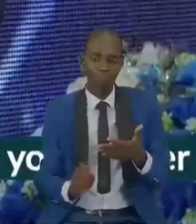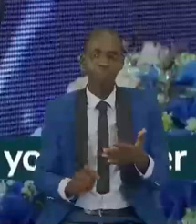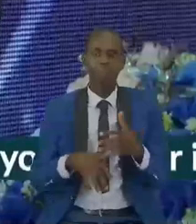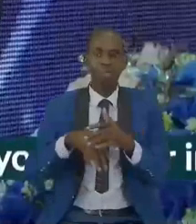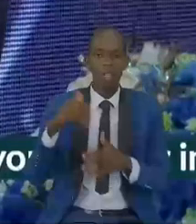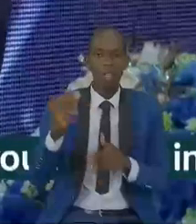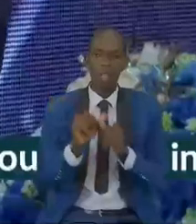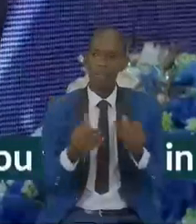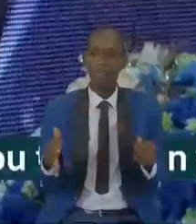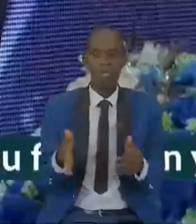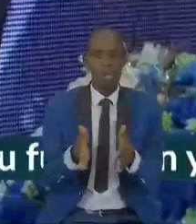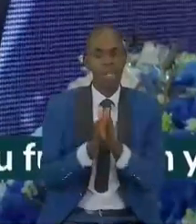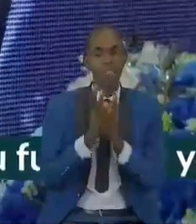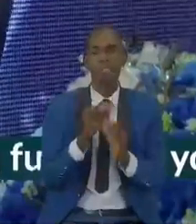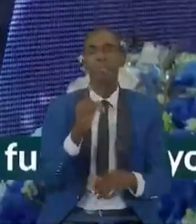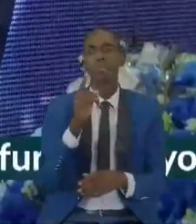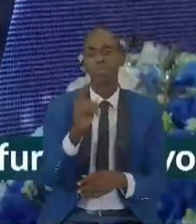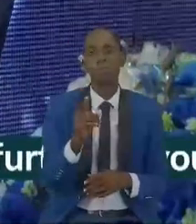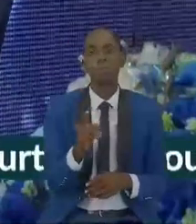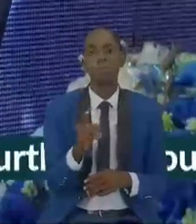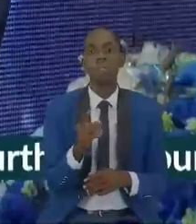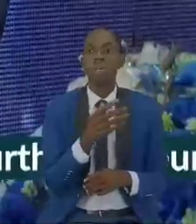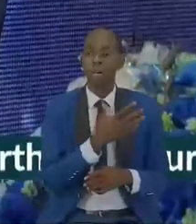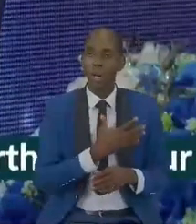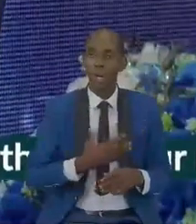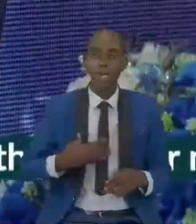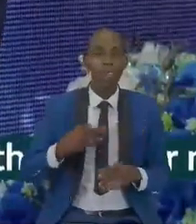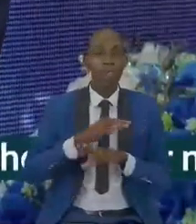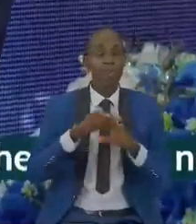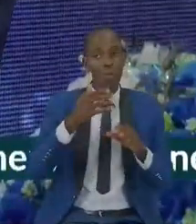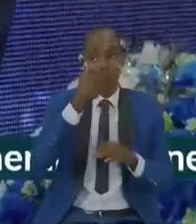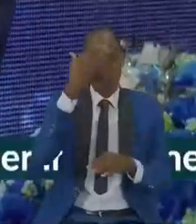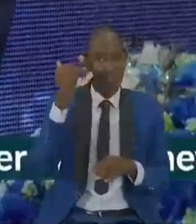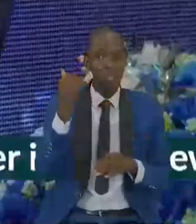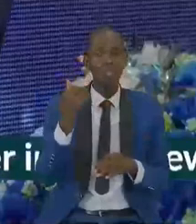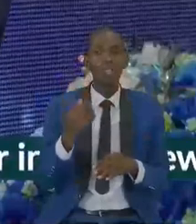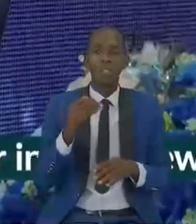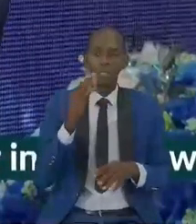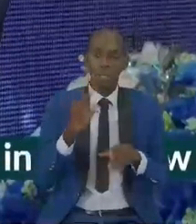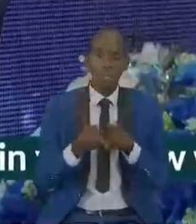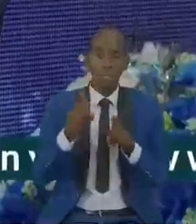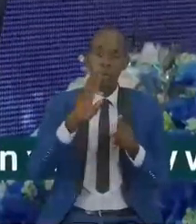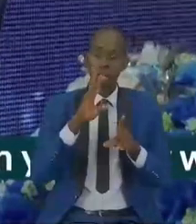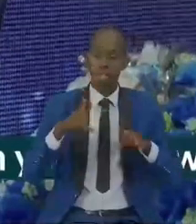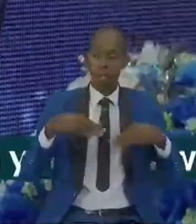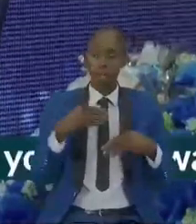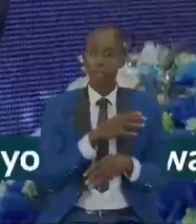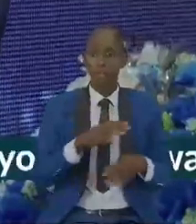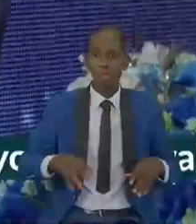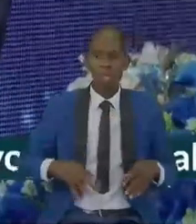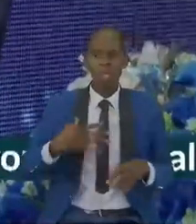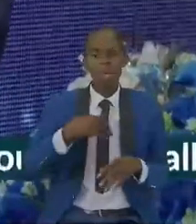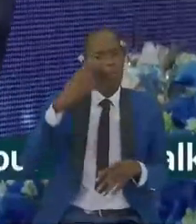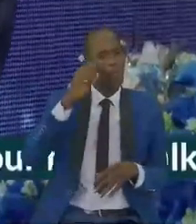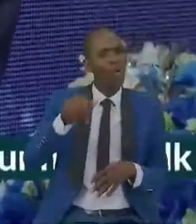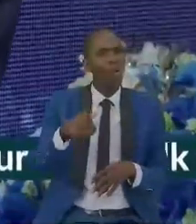Demain soir, il y a aussi le banquet avec Jésus. Tous ceux qui ont donné